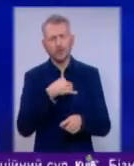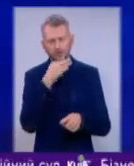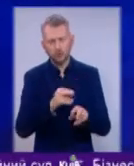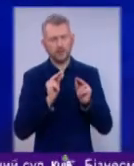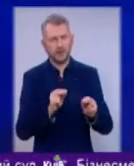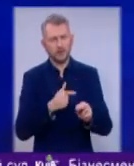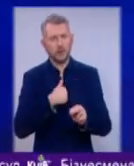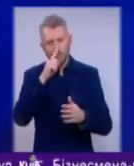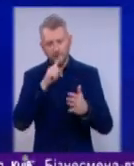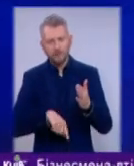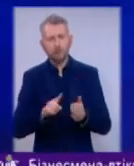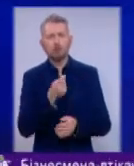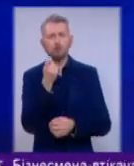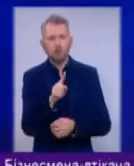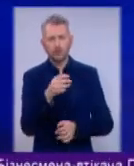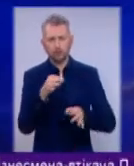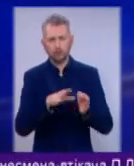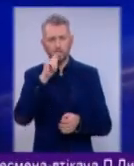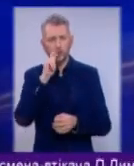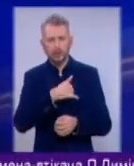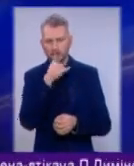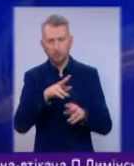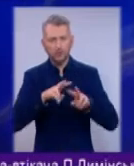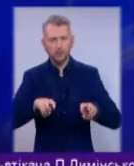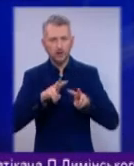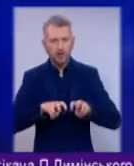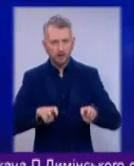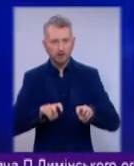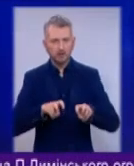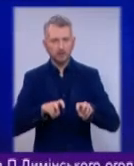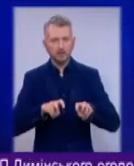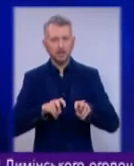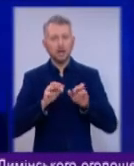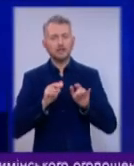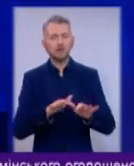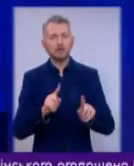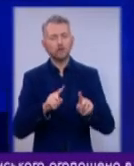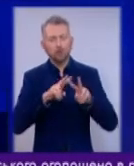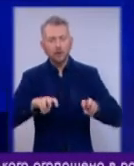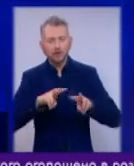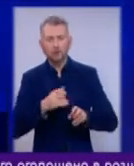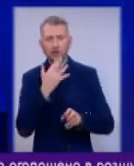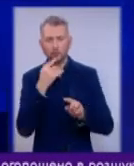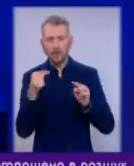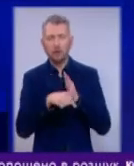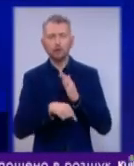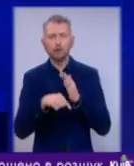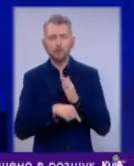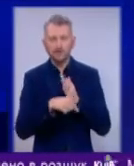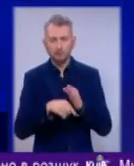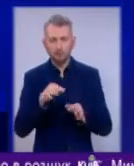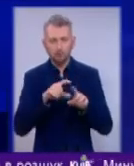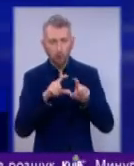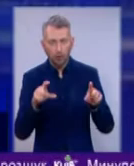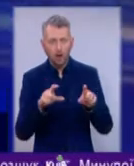Я впевнений, що жоден суд в Україні не може розглядати справи, що розслідуються Національним антикорупційним бюро,